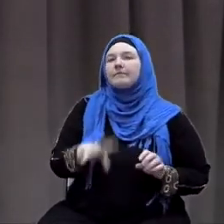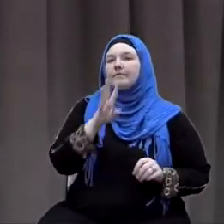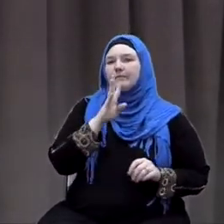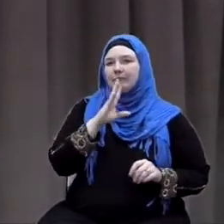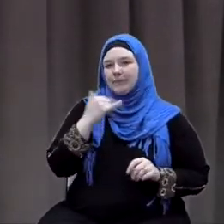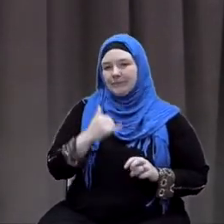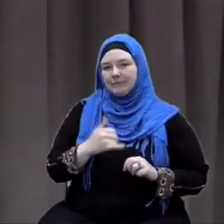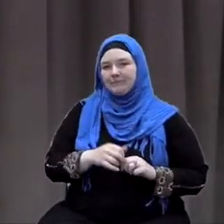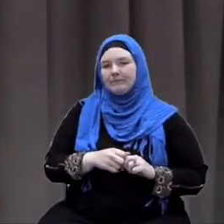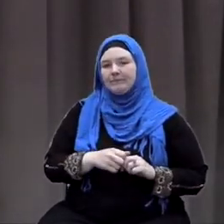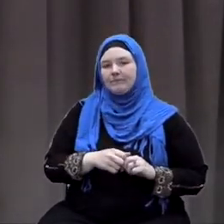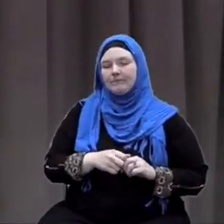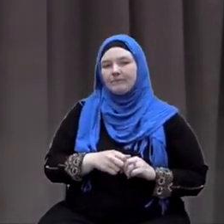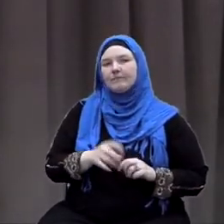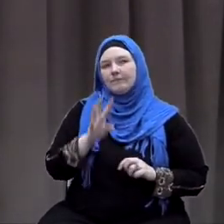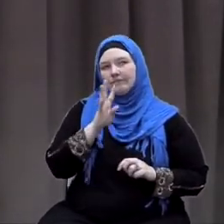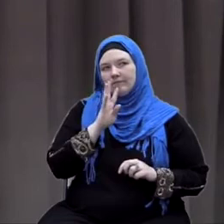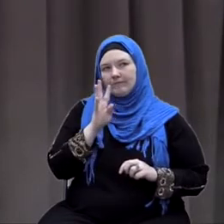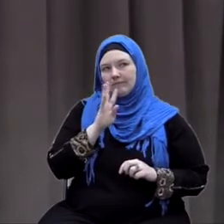بِهِ شَيْئًا